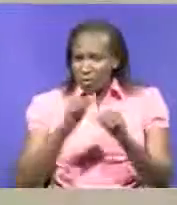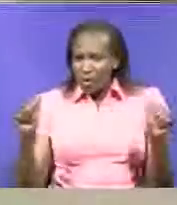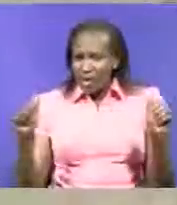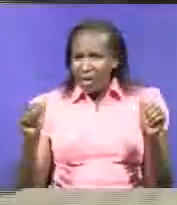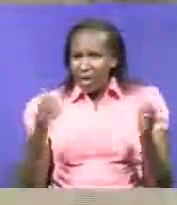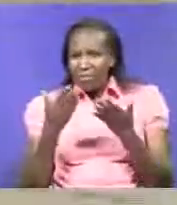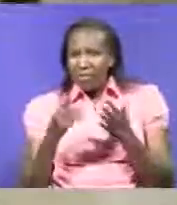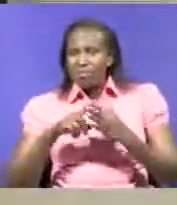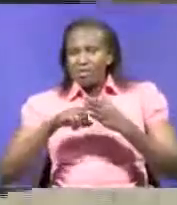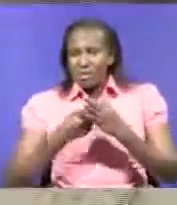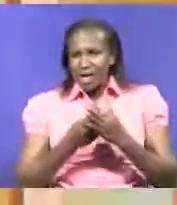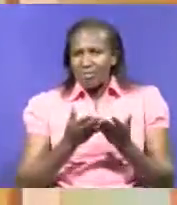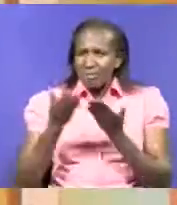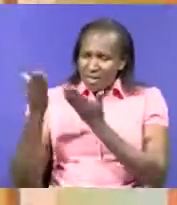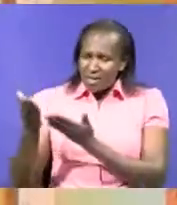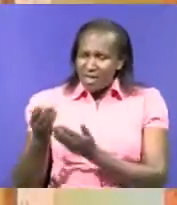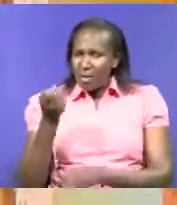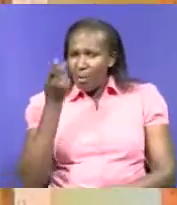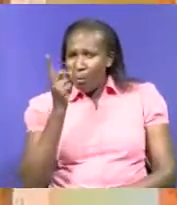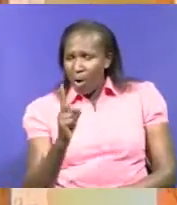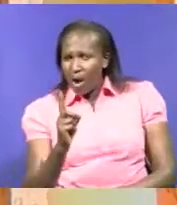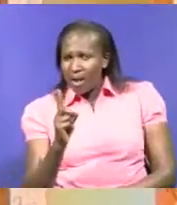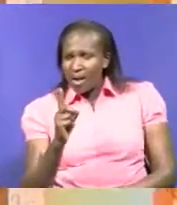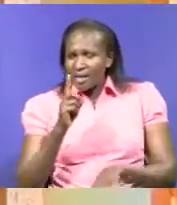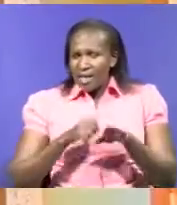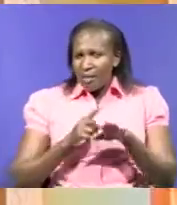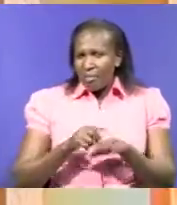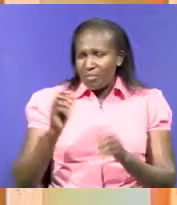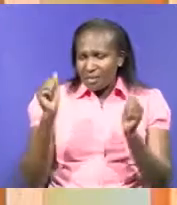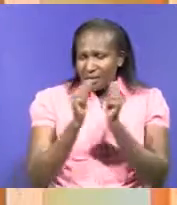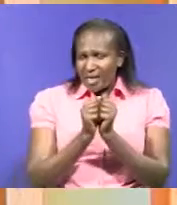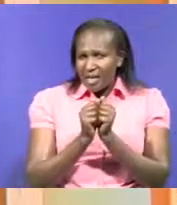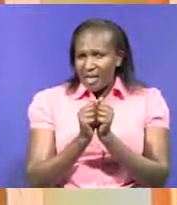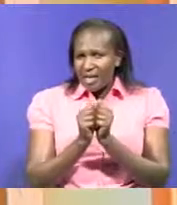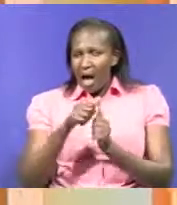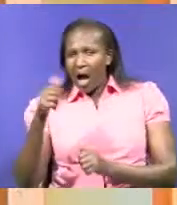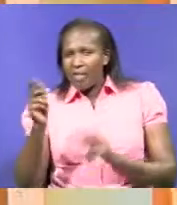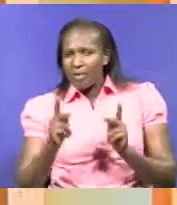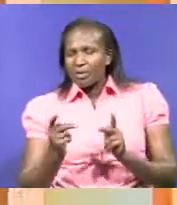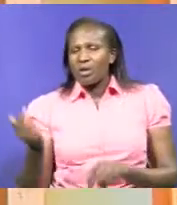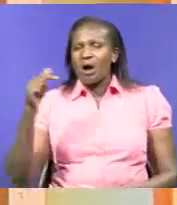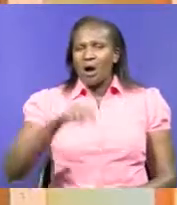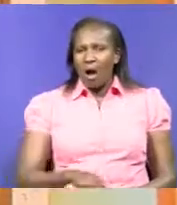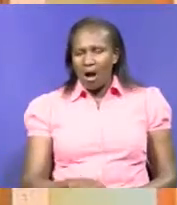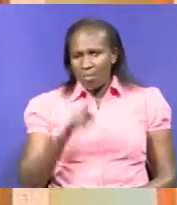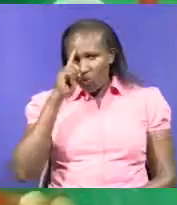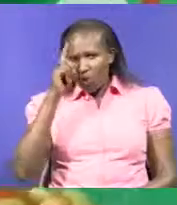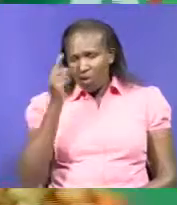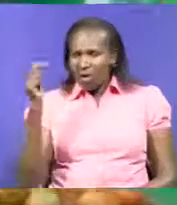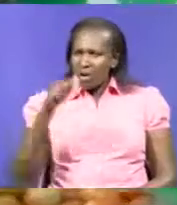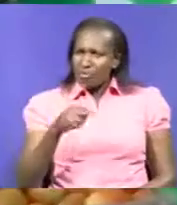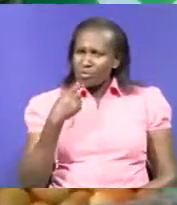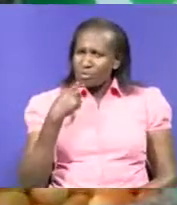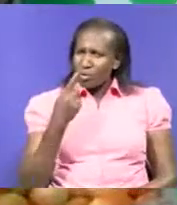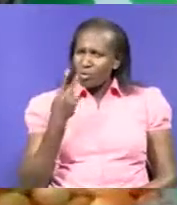Maybe ulianzia kupeleka paketi moja. Ikifika paketi 10 mwingine anaingilia hapo katikati. Sasa